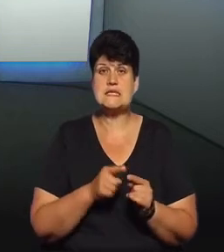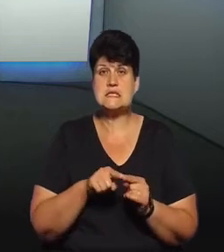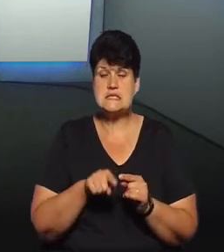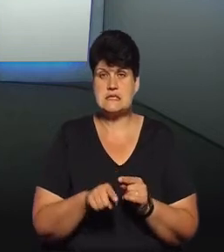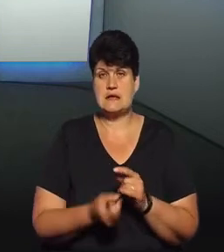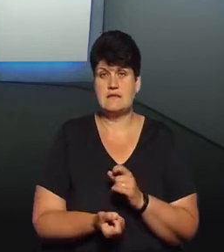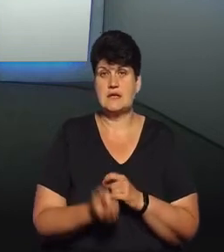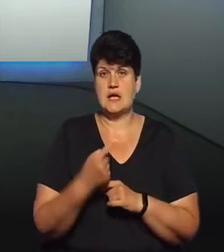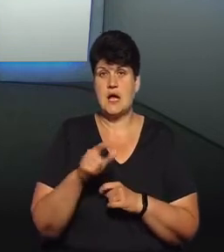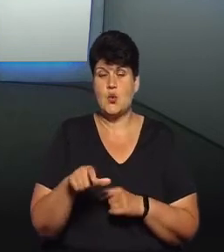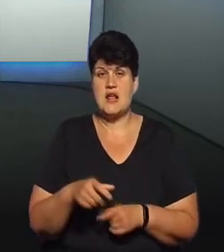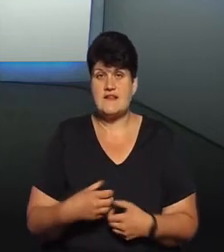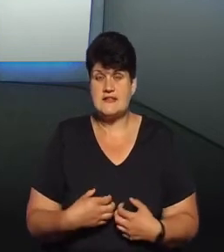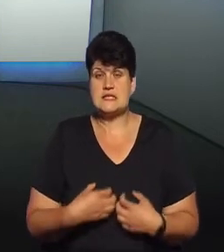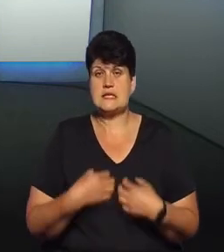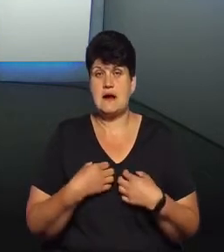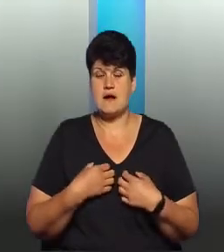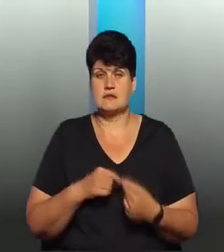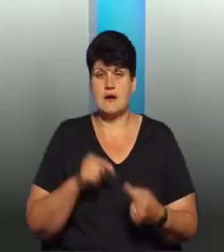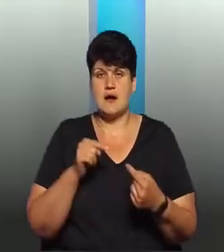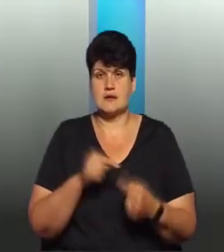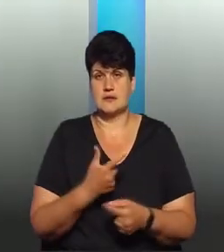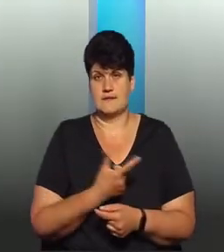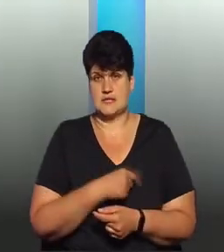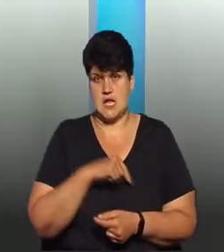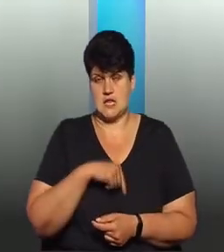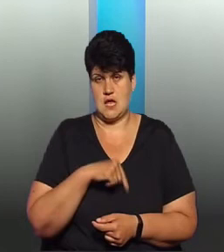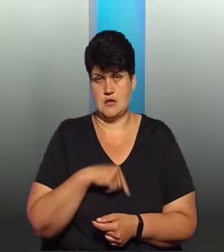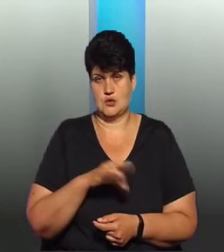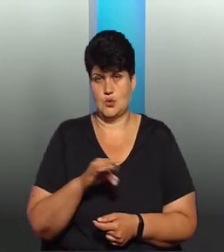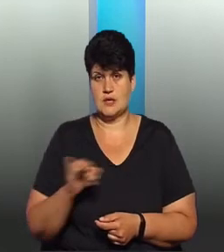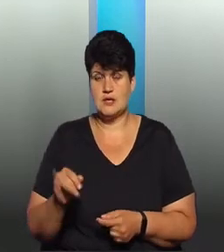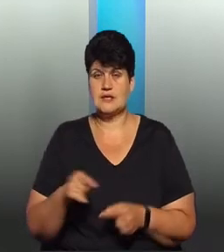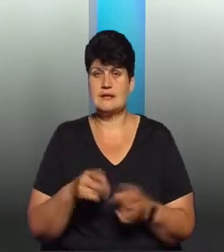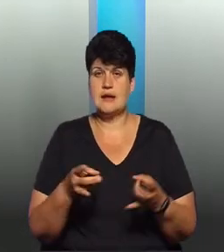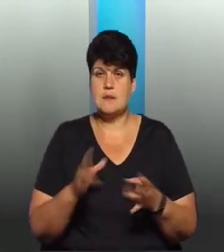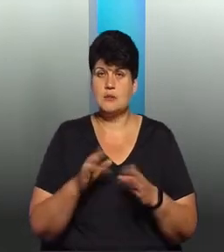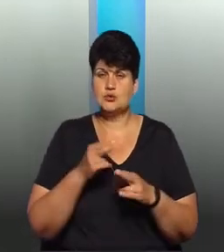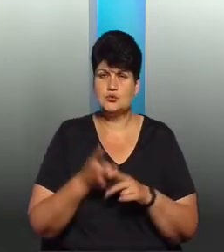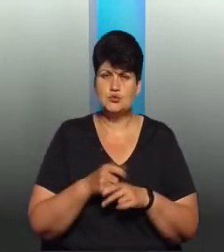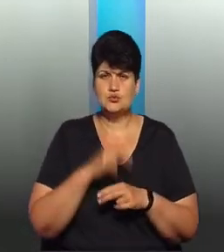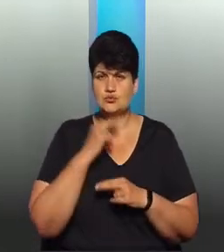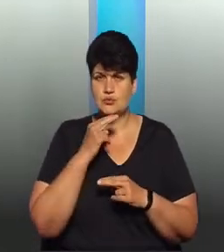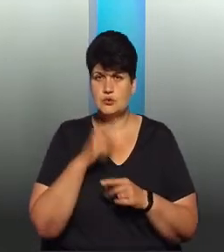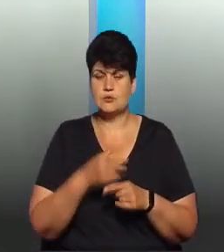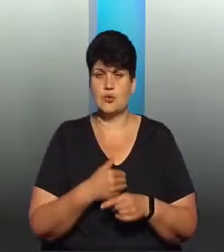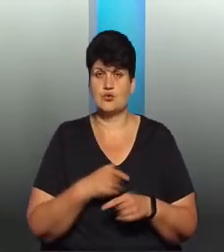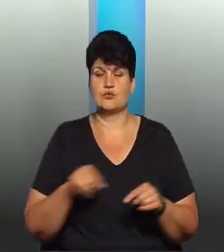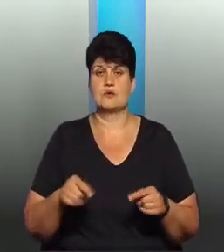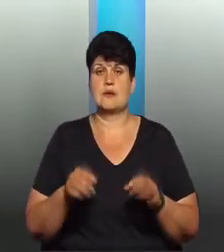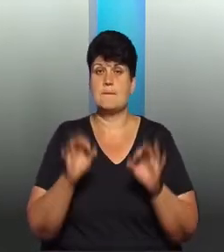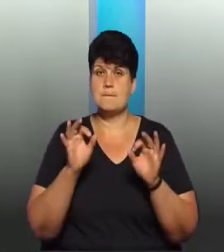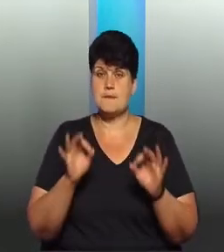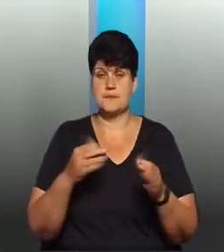такі антивакцинальні настрої. І тому треба бути дуже обережним. Якщо ми хочемо створити, ну, правильний підхід суспільства до